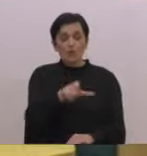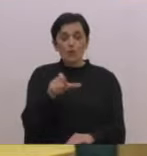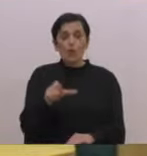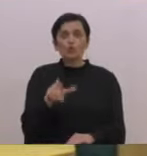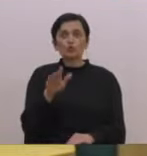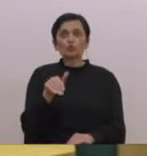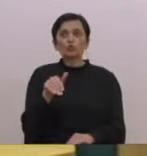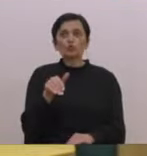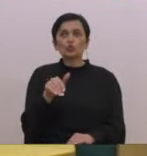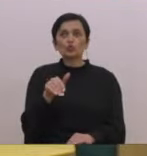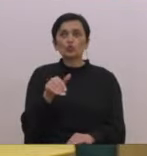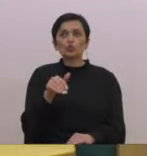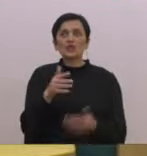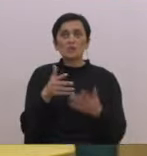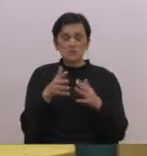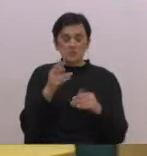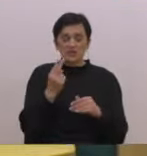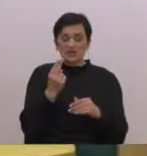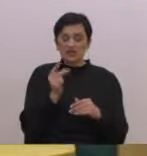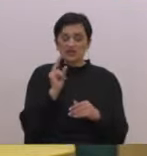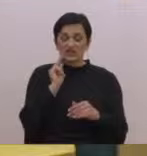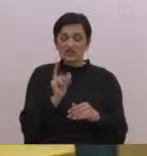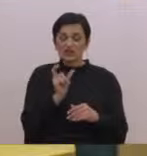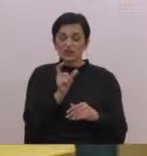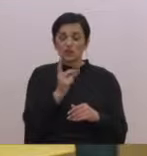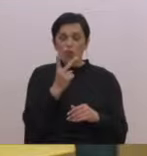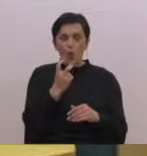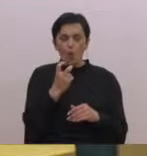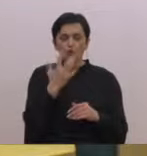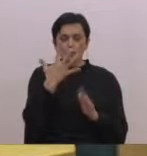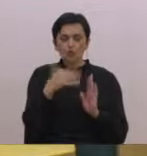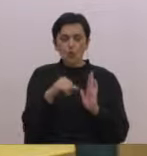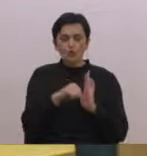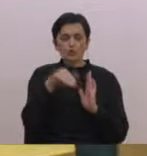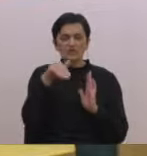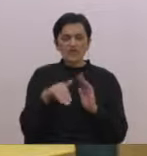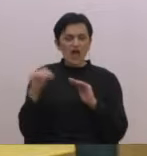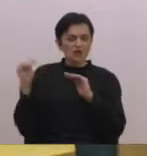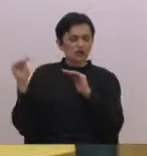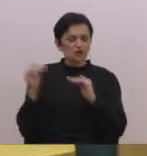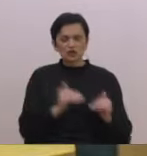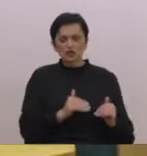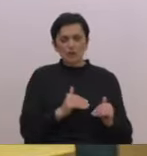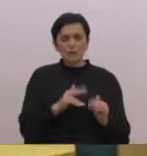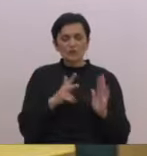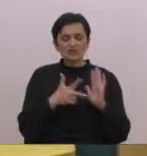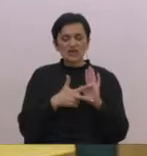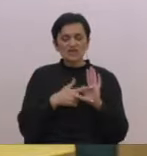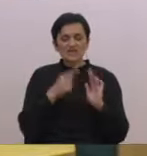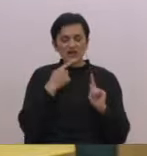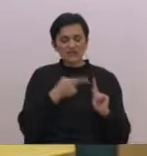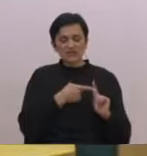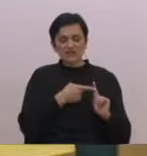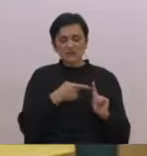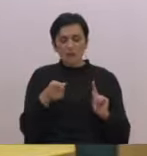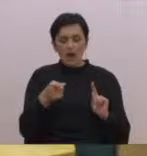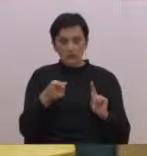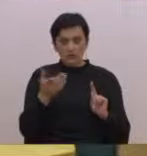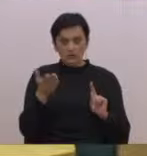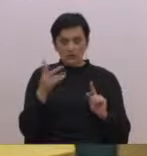tundats, net ritshovnobas, sakartvelos, mokhalakhebis, 256000 tari shemsirebuli, bolo 8 tslis manzilze. Ai,